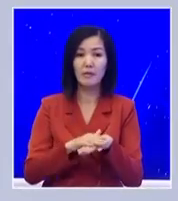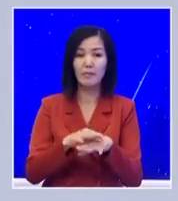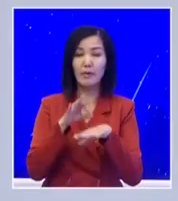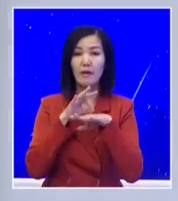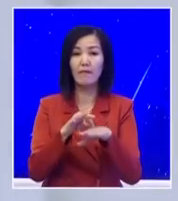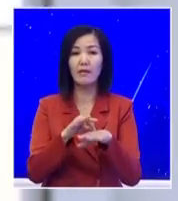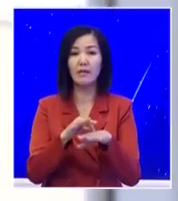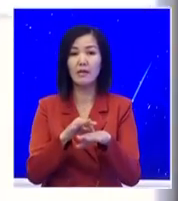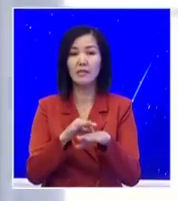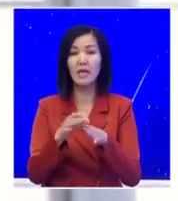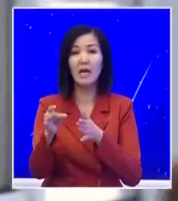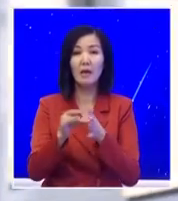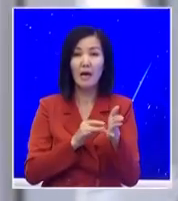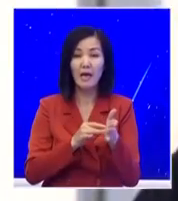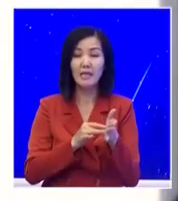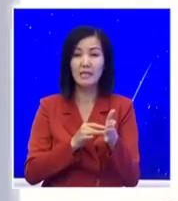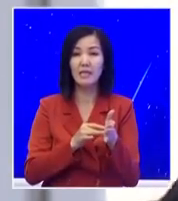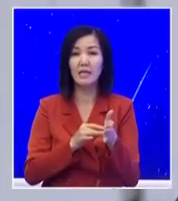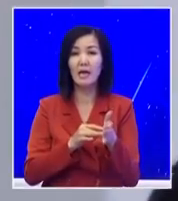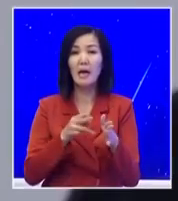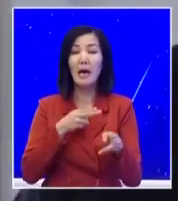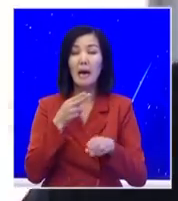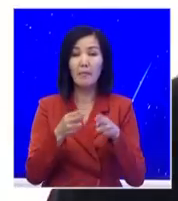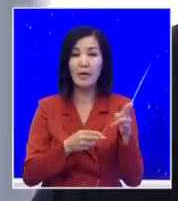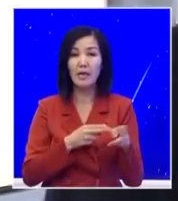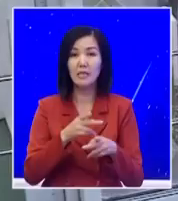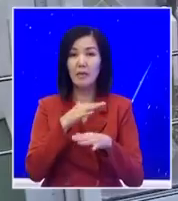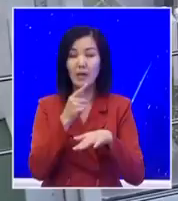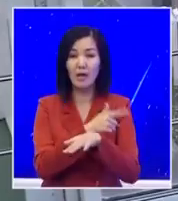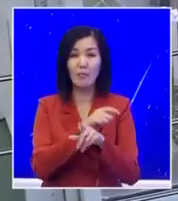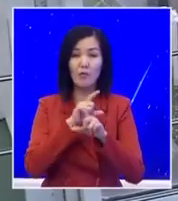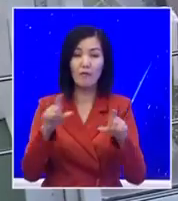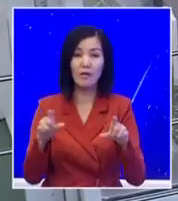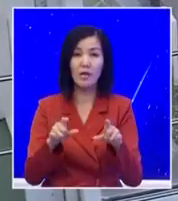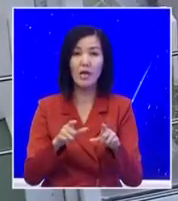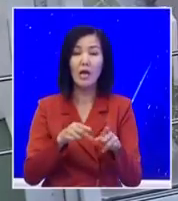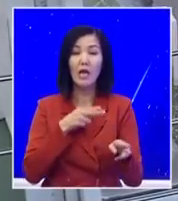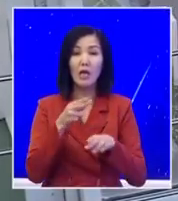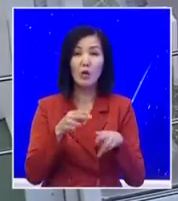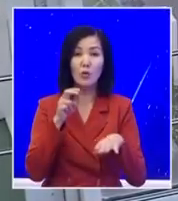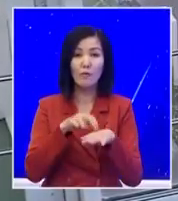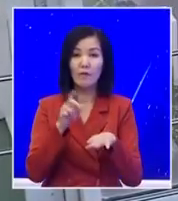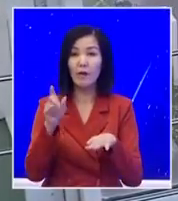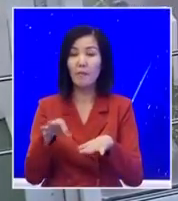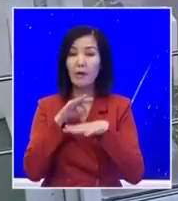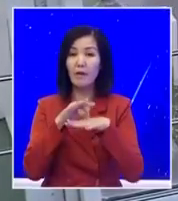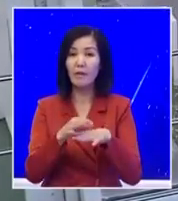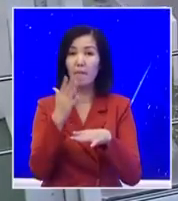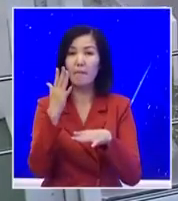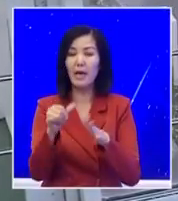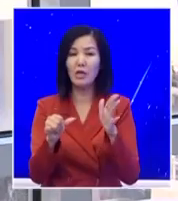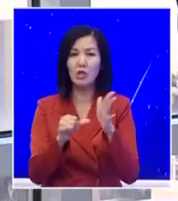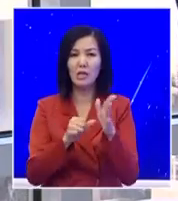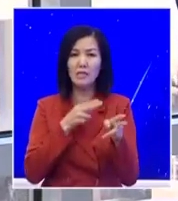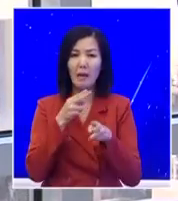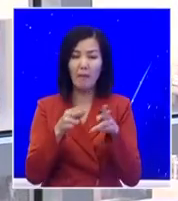проведении экстренных операций. За смену в многопрофильной больнице Талдыкургана хирургам порой приходится проводить по 5-6